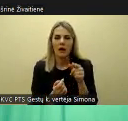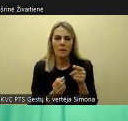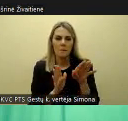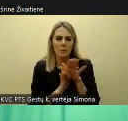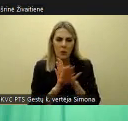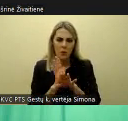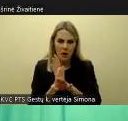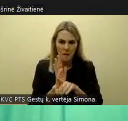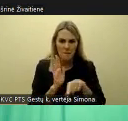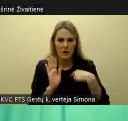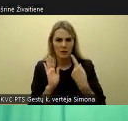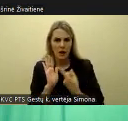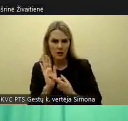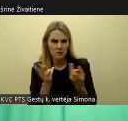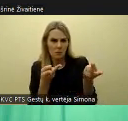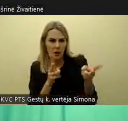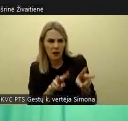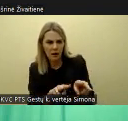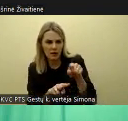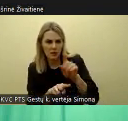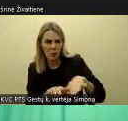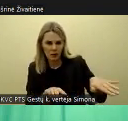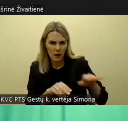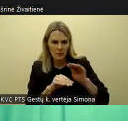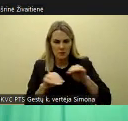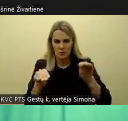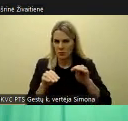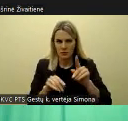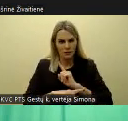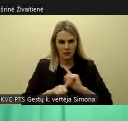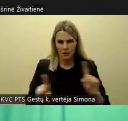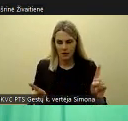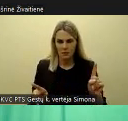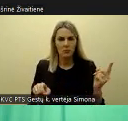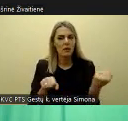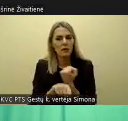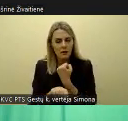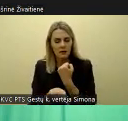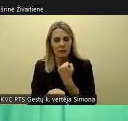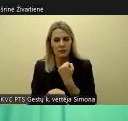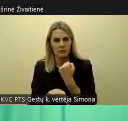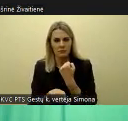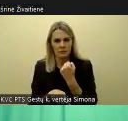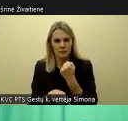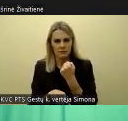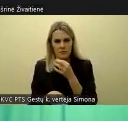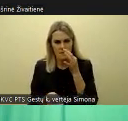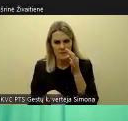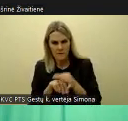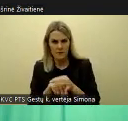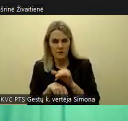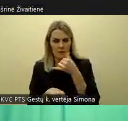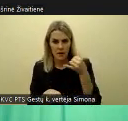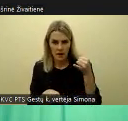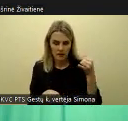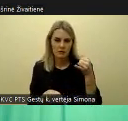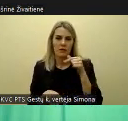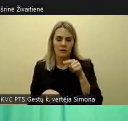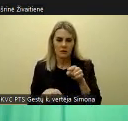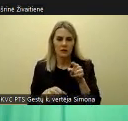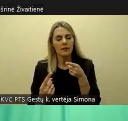integravimo klausimo vien mokytojams ir mokiniams. Viskas turi būti labai atidžiai įvertinta, užtikrinant, kad